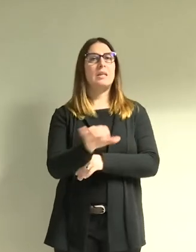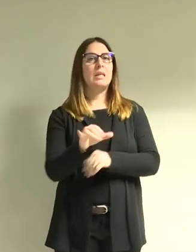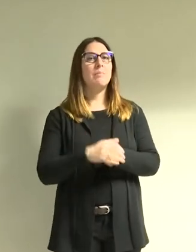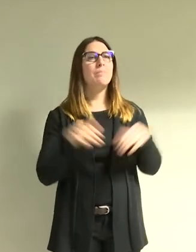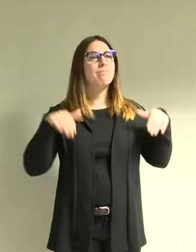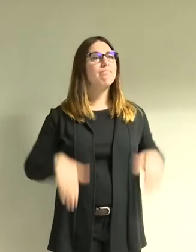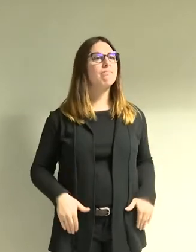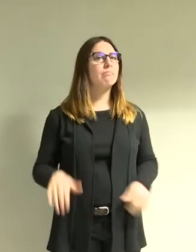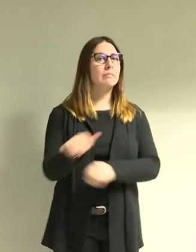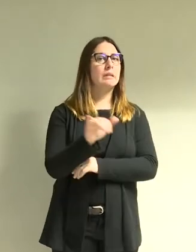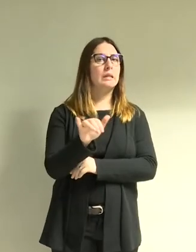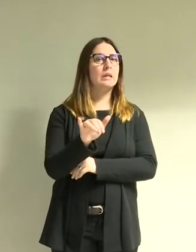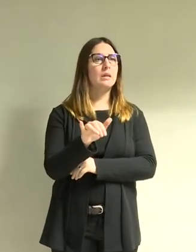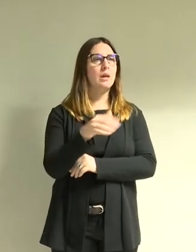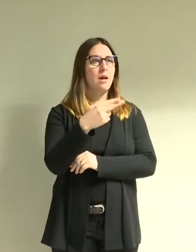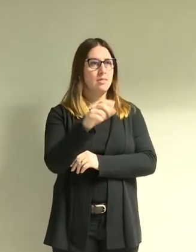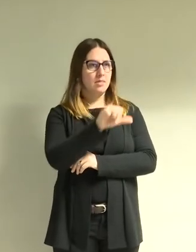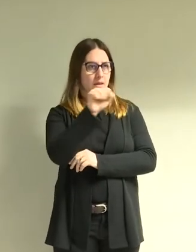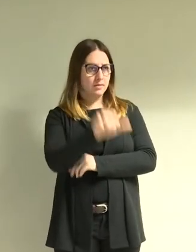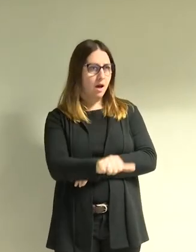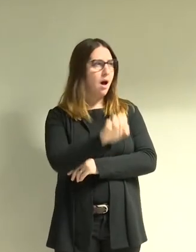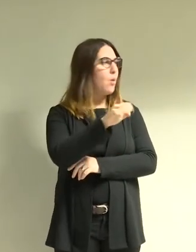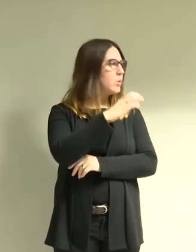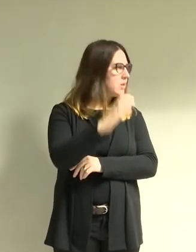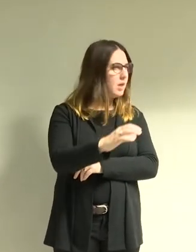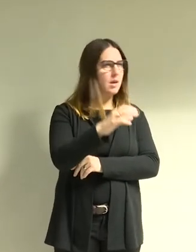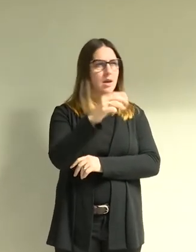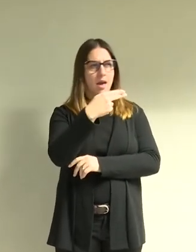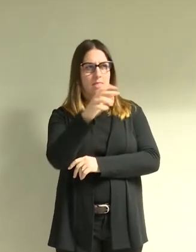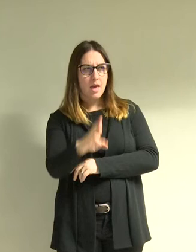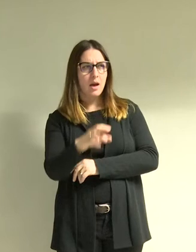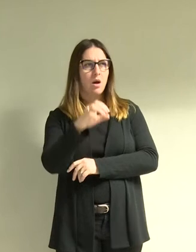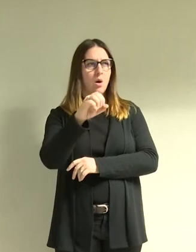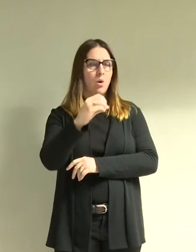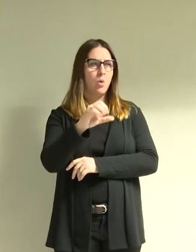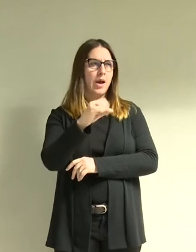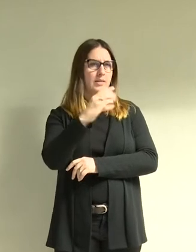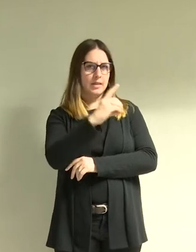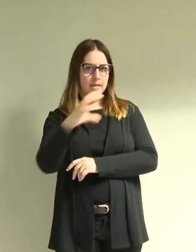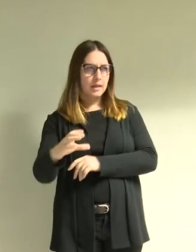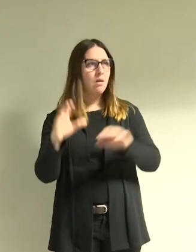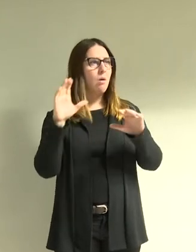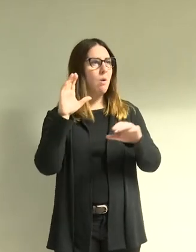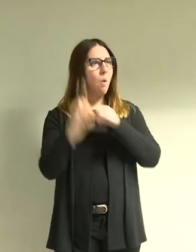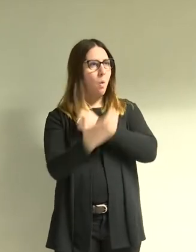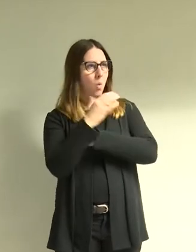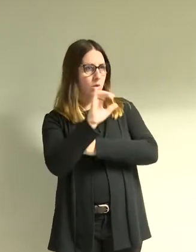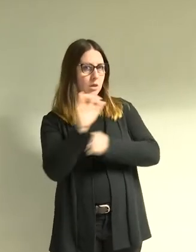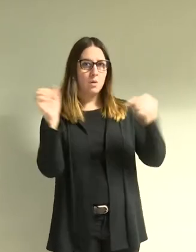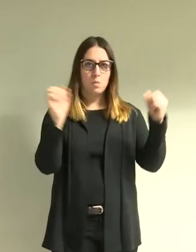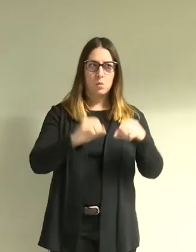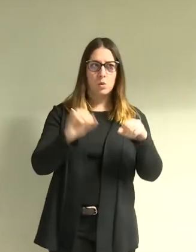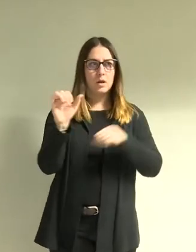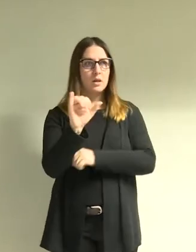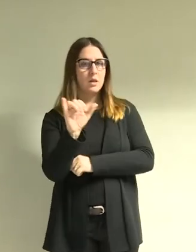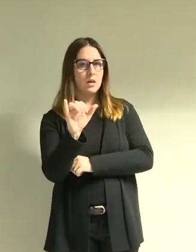s'abstient nasa ses nerfs os et des essais qui votent contre qui vote pour